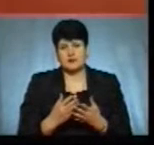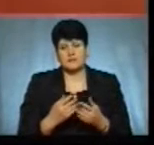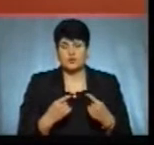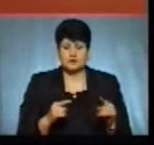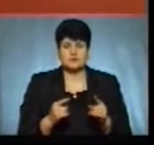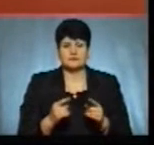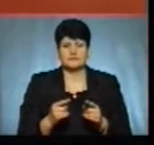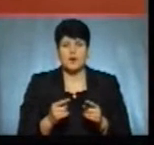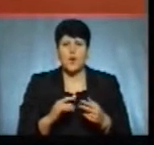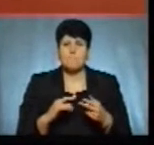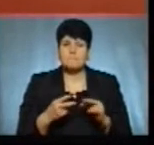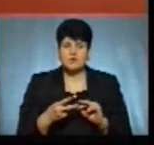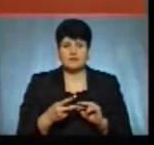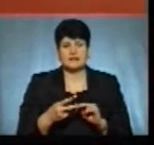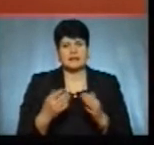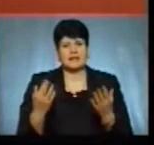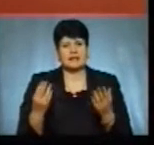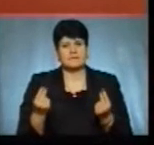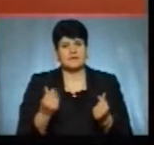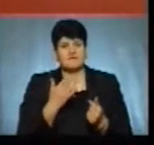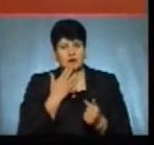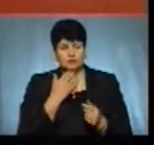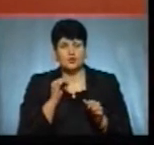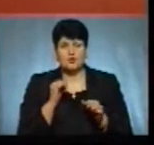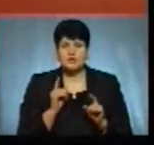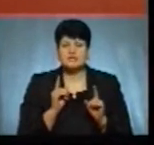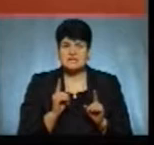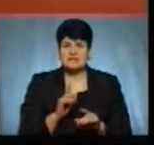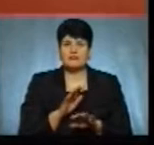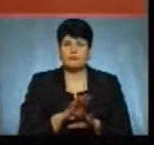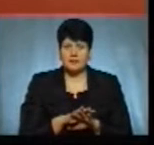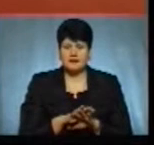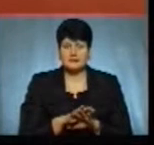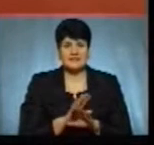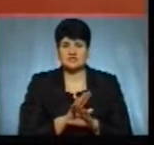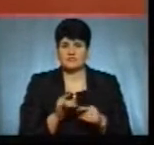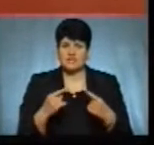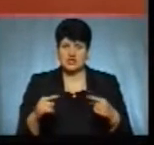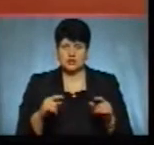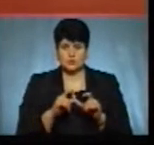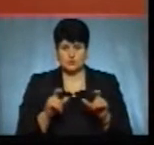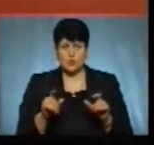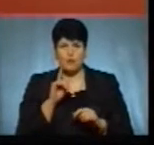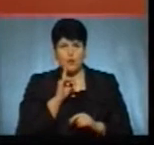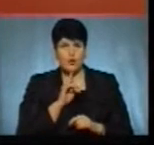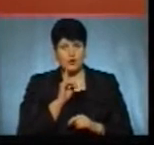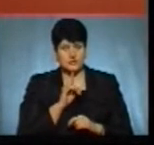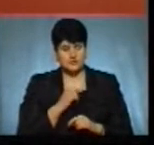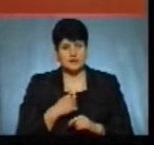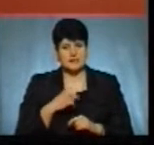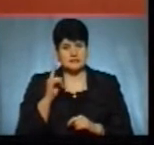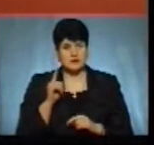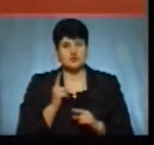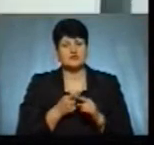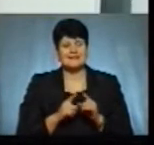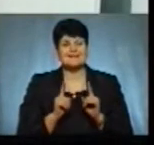От обмінювати валюту онлайн можна тільки в банках, чи, можливо, це і в небанківських фінансових установах? Поки що я знаю, що це є тільки